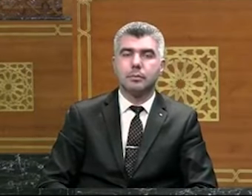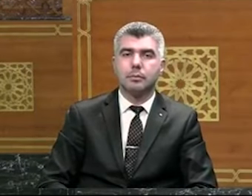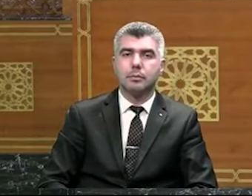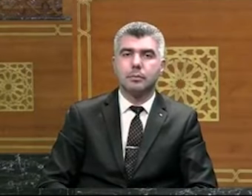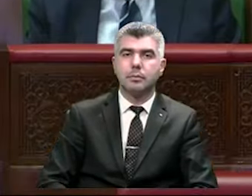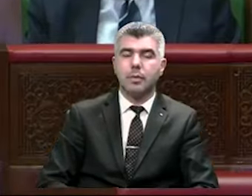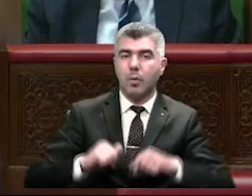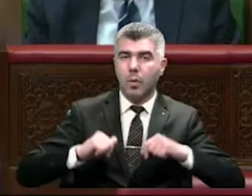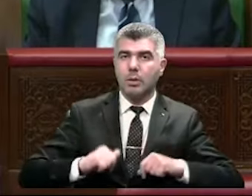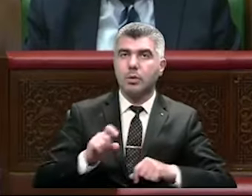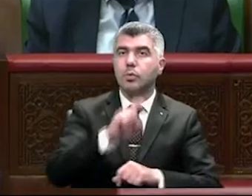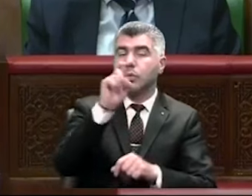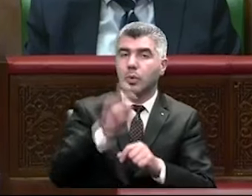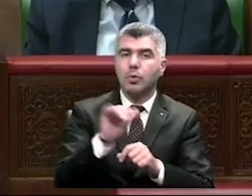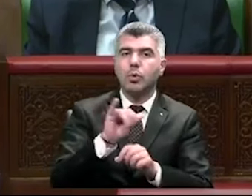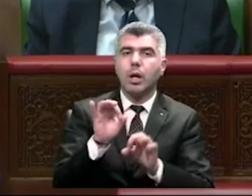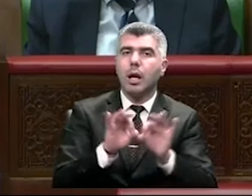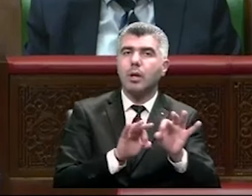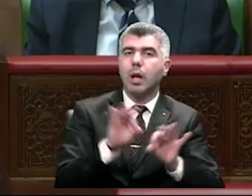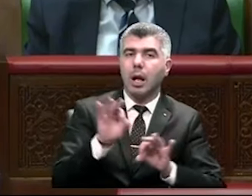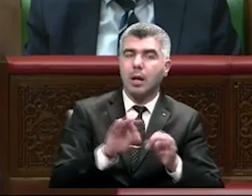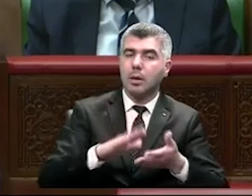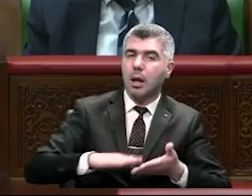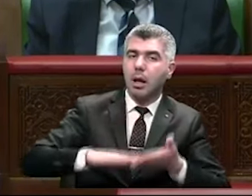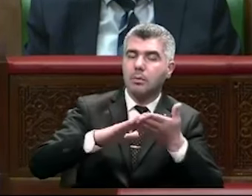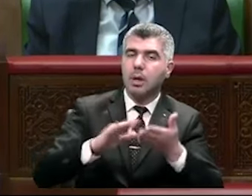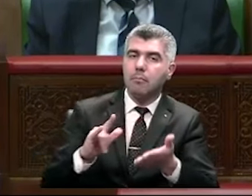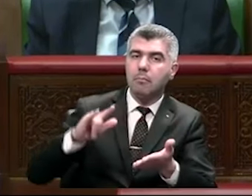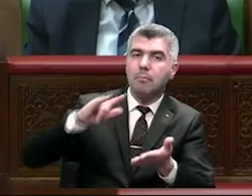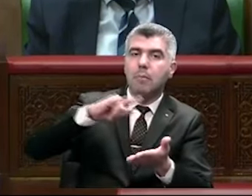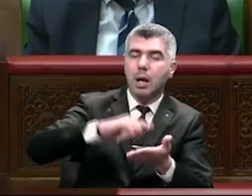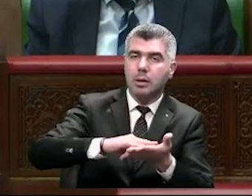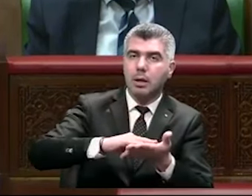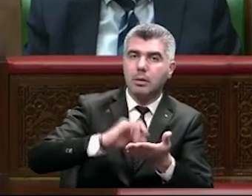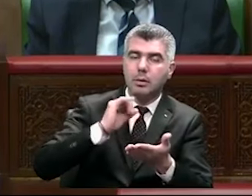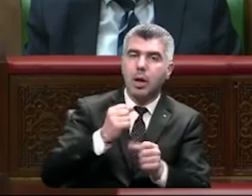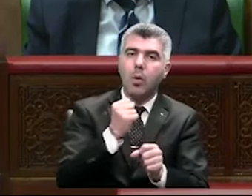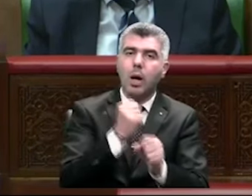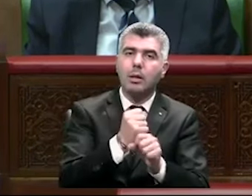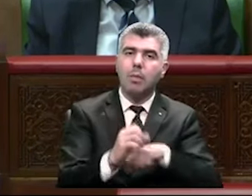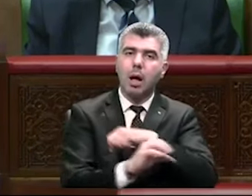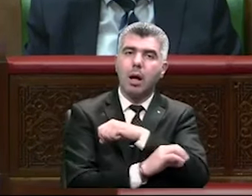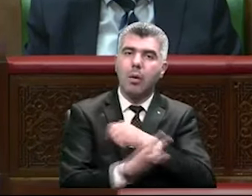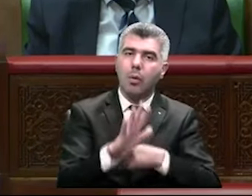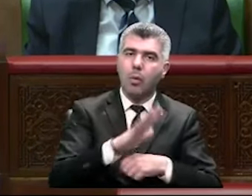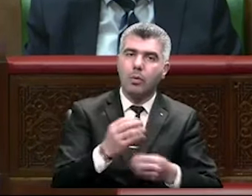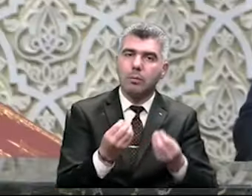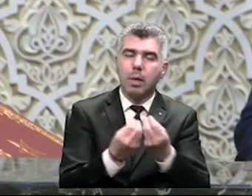تفضلي نسائلكم عن الاجراءات المتخذه لارتقاء بوضعيه المطارات والعاملين بها